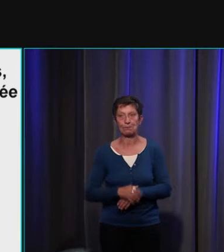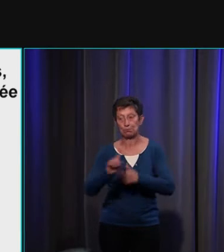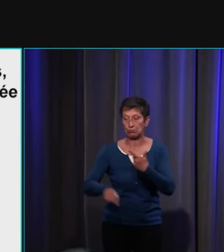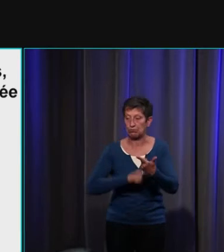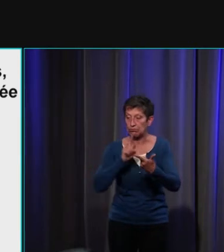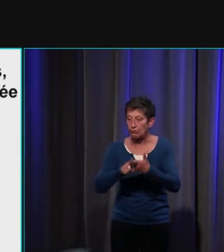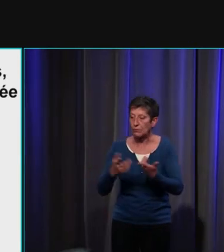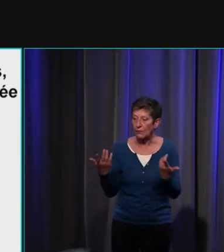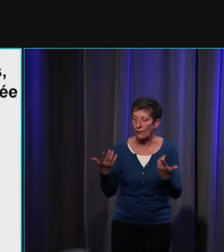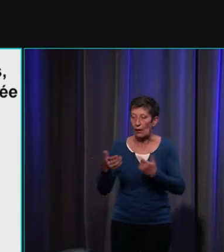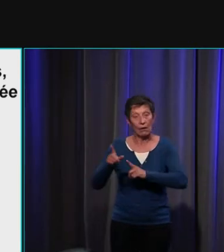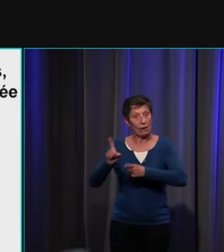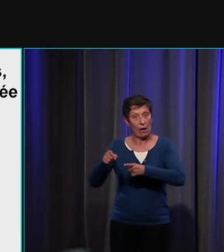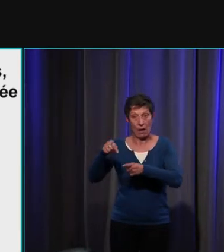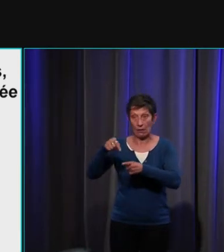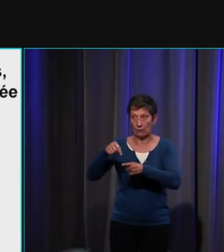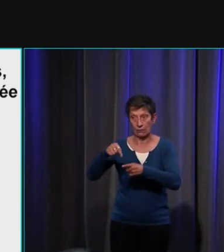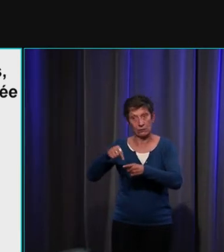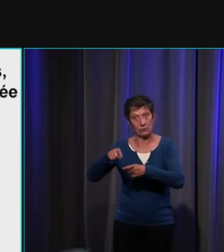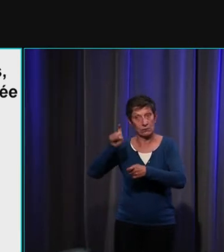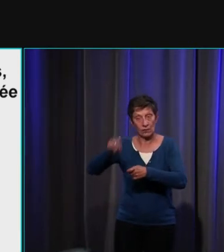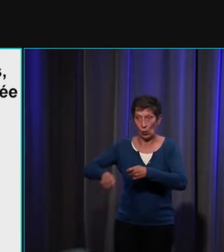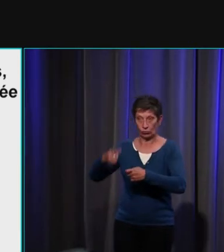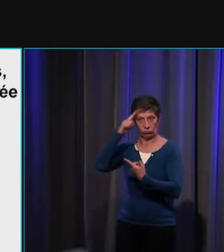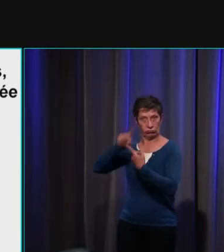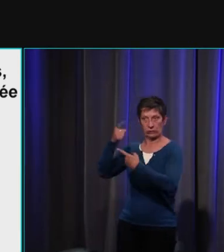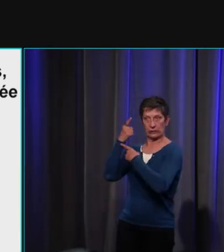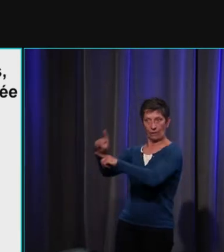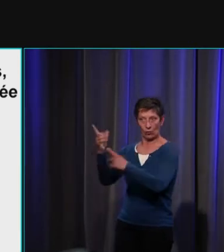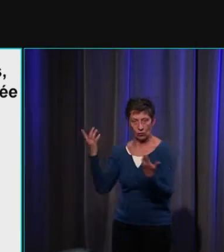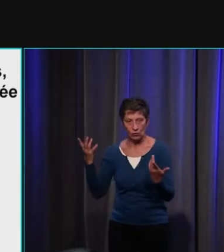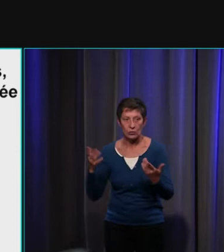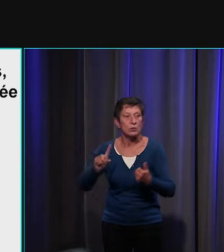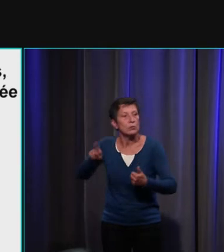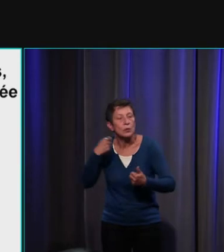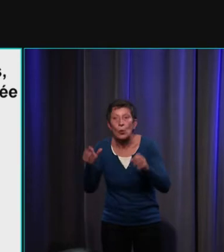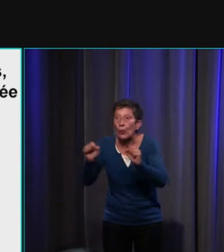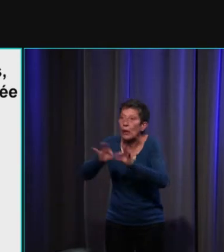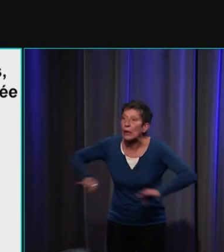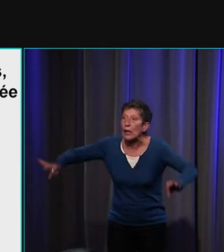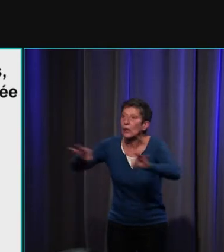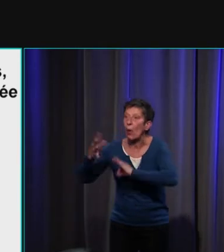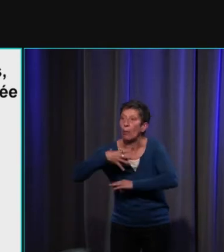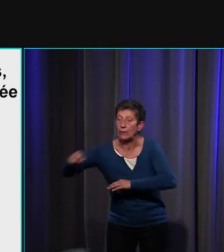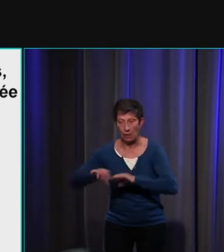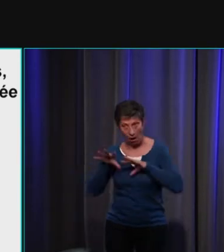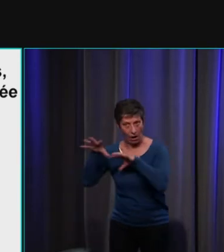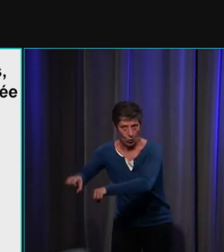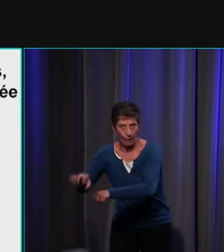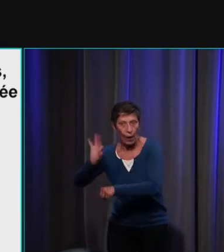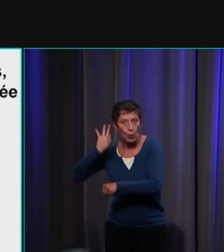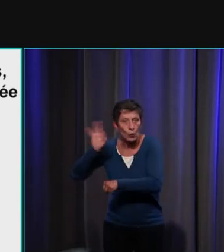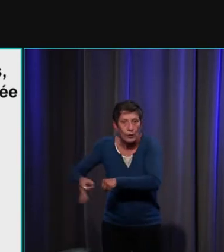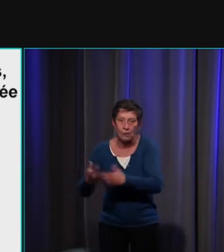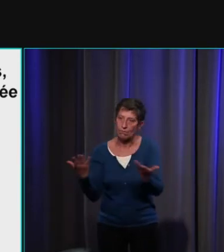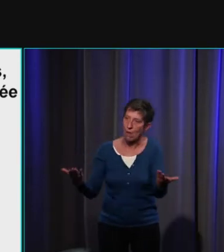guerre doit être absolument est avant tout défensive à la rigueur vous pouvez récupérer un territoire qu'on vous a pris mais vous ne pouvez